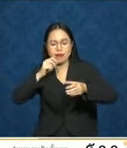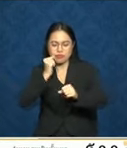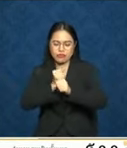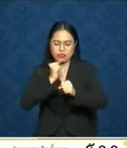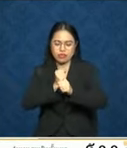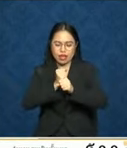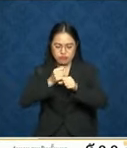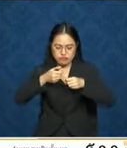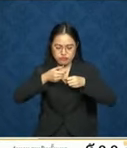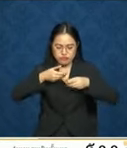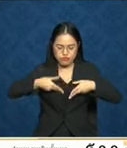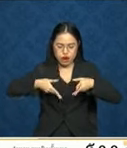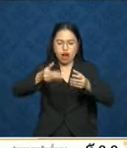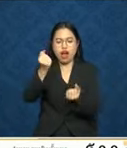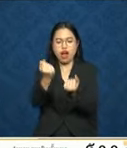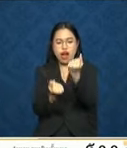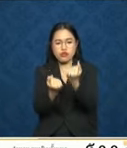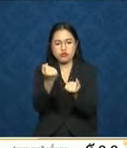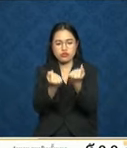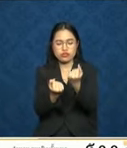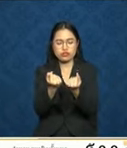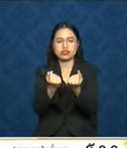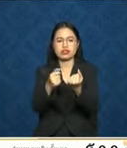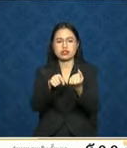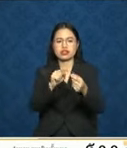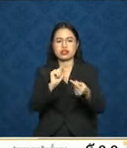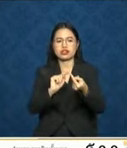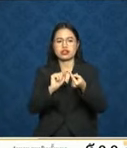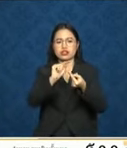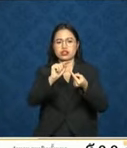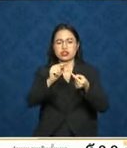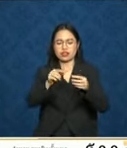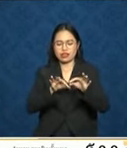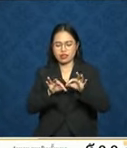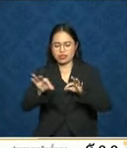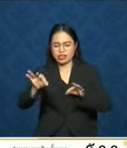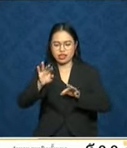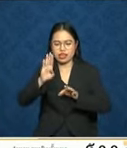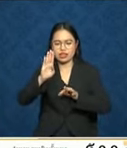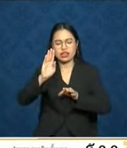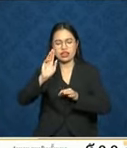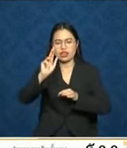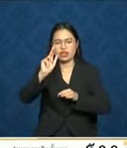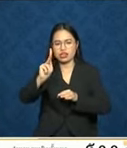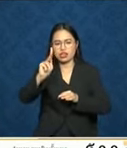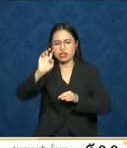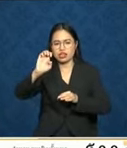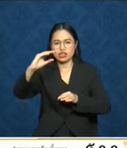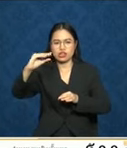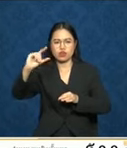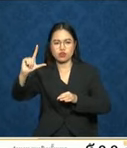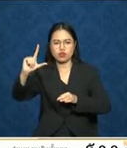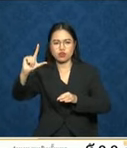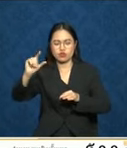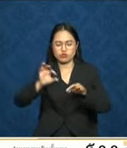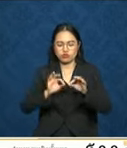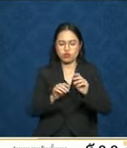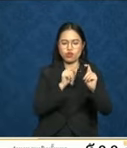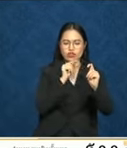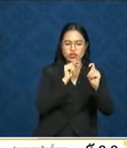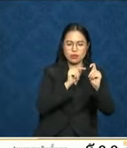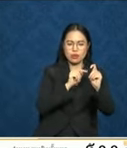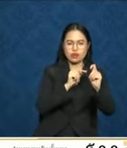กรีตควบคู่ทางระบายน้ำระยะทาง4กิโลเมตรจากตำบลท้องลำเจียกอำเภอเชียนใหญ่ไปยัง